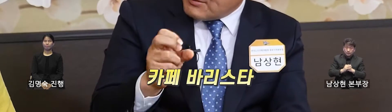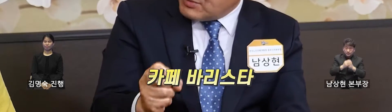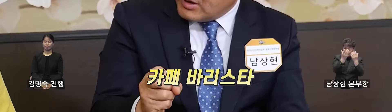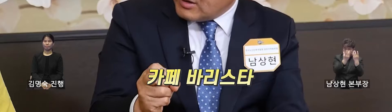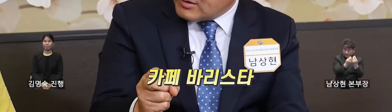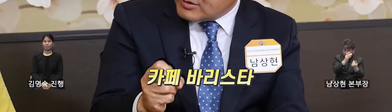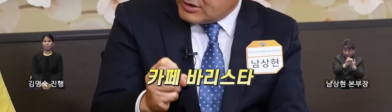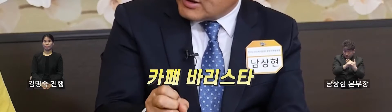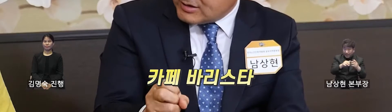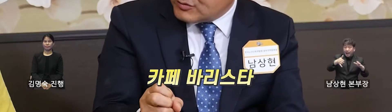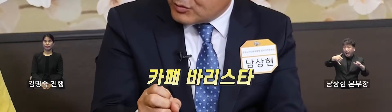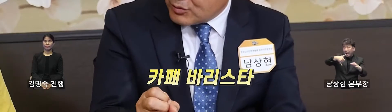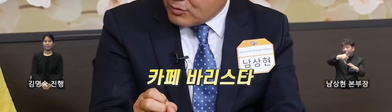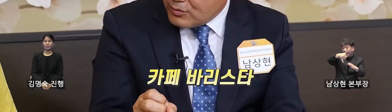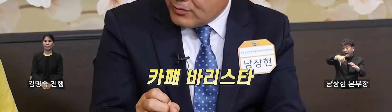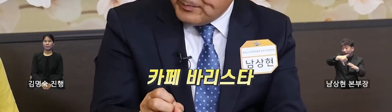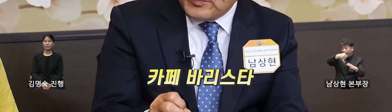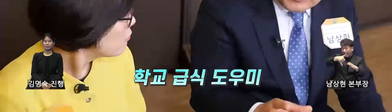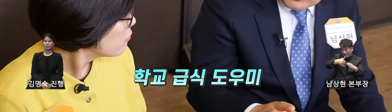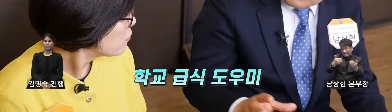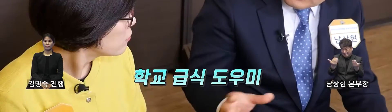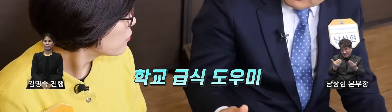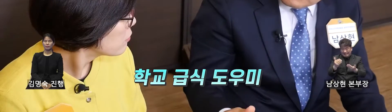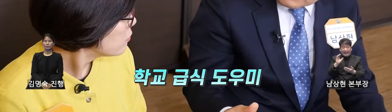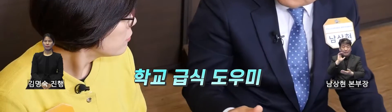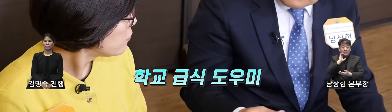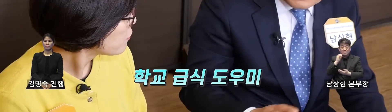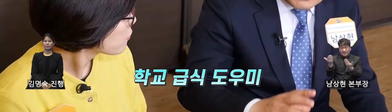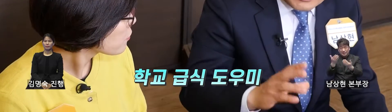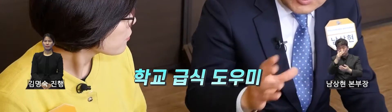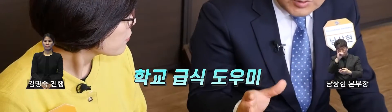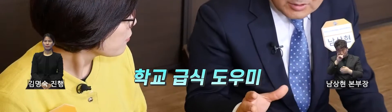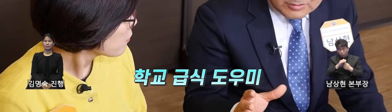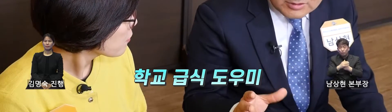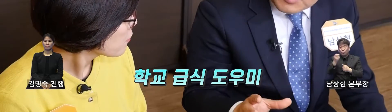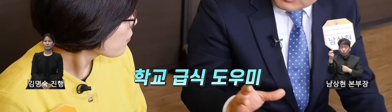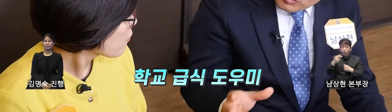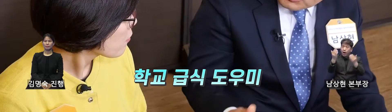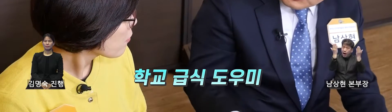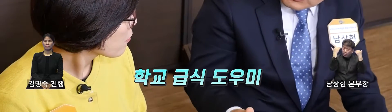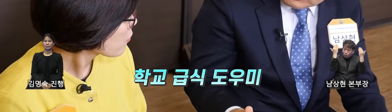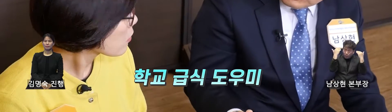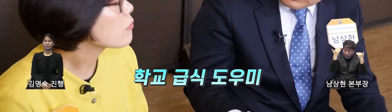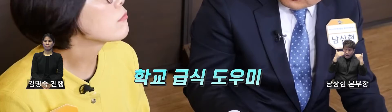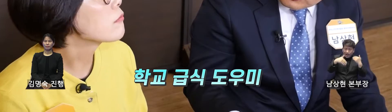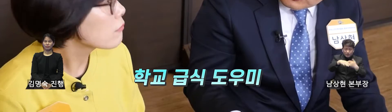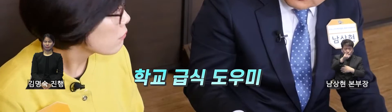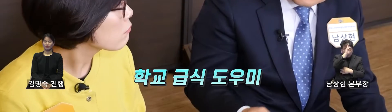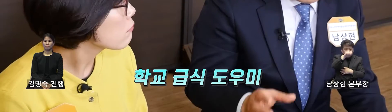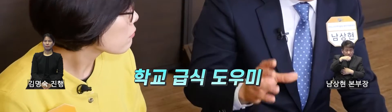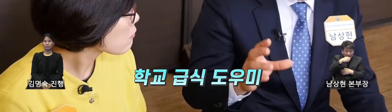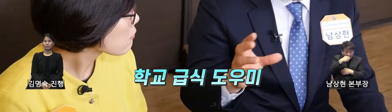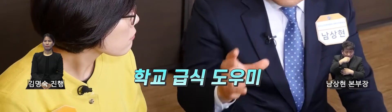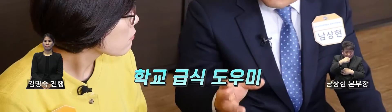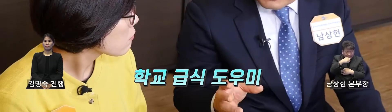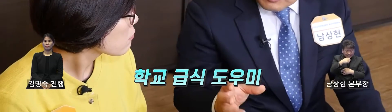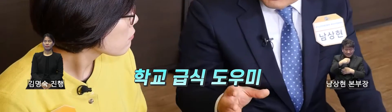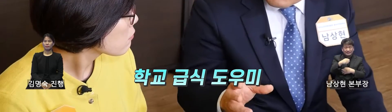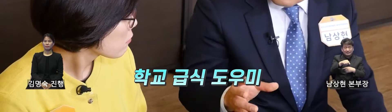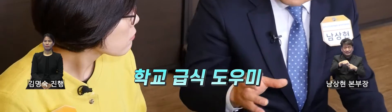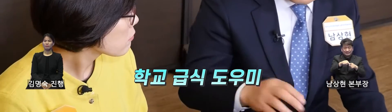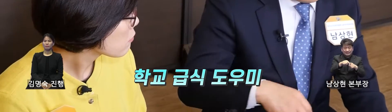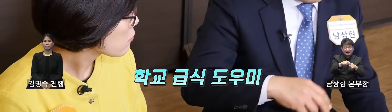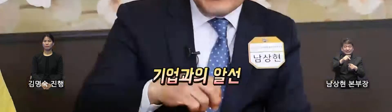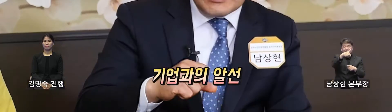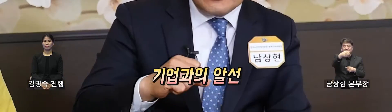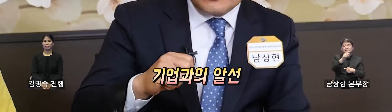바리스타라는 카페에 가서 일을 하실 수도 있고 또 아까 말씀대로 학교에 가서 급식 도우미도 할 수 있는 거고 또 더